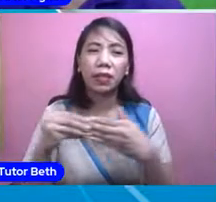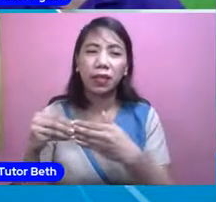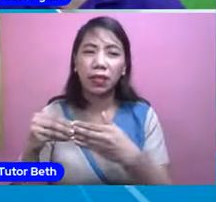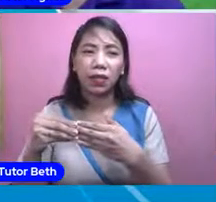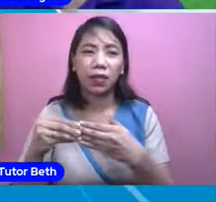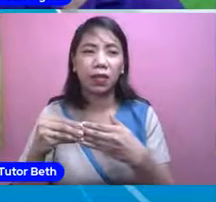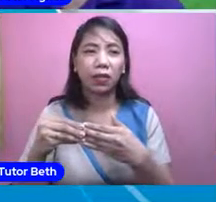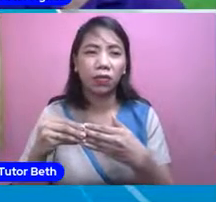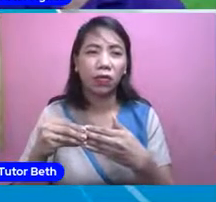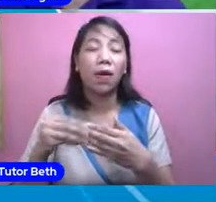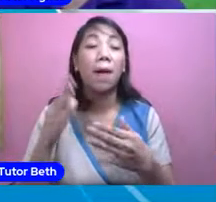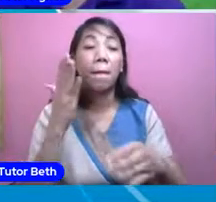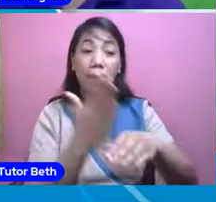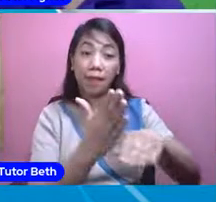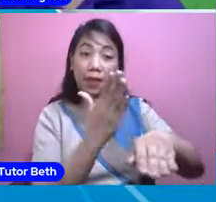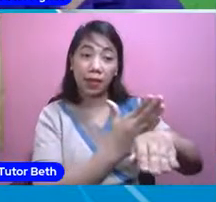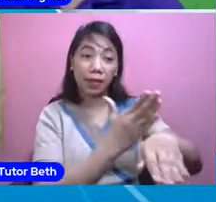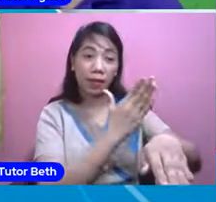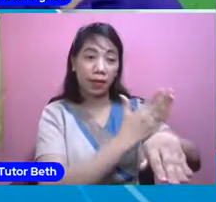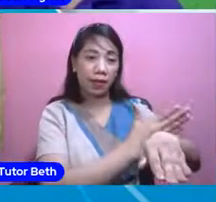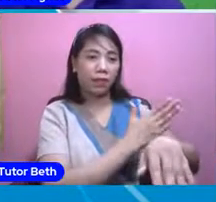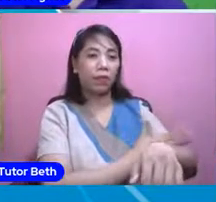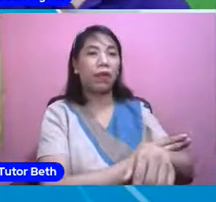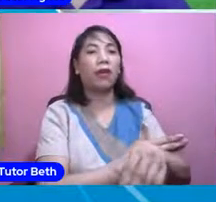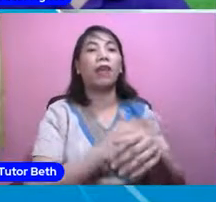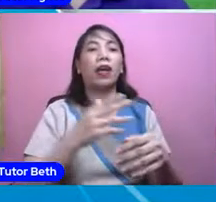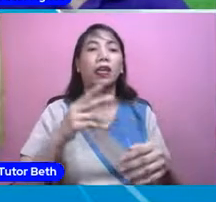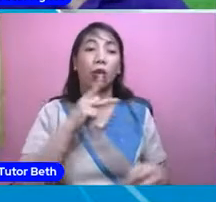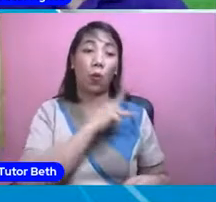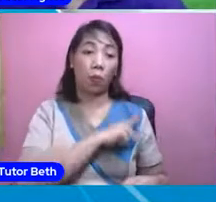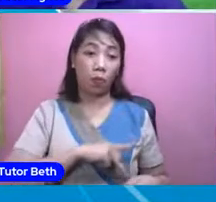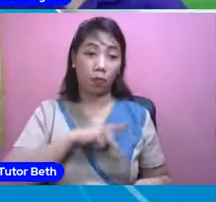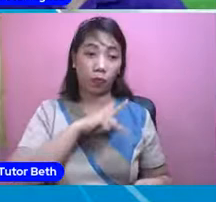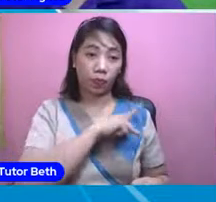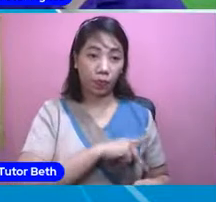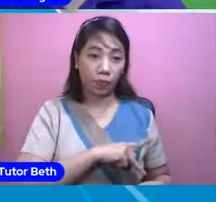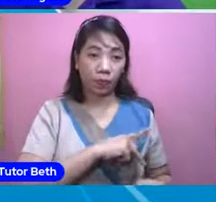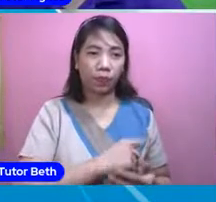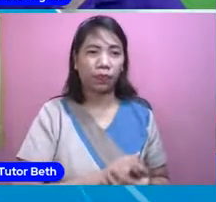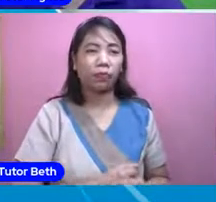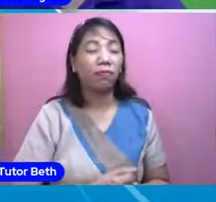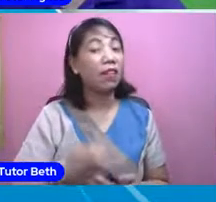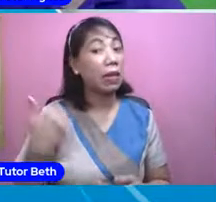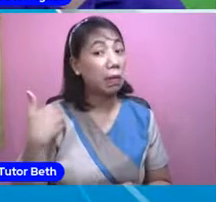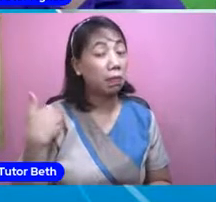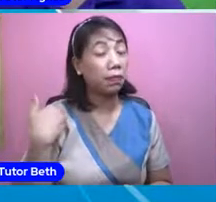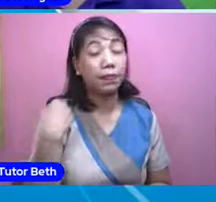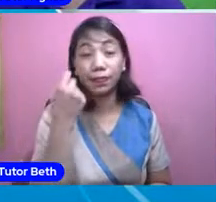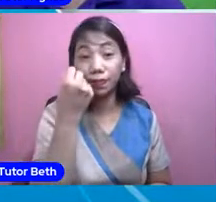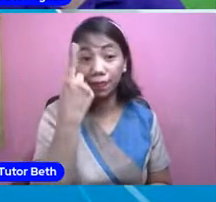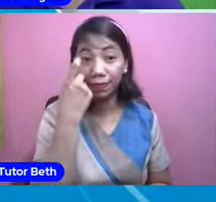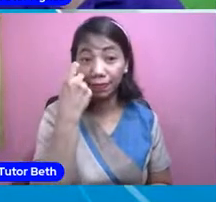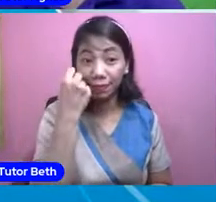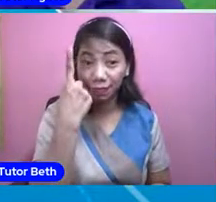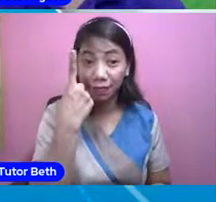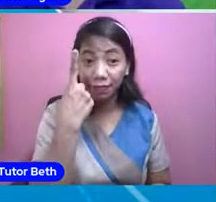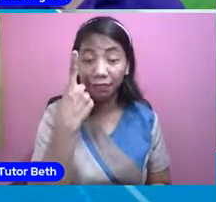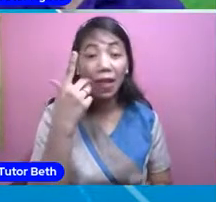-improve ang inyong pagkatao. So meron po ba kayo naintindihan sa bago nating aralin?